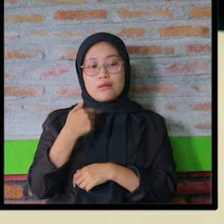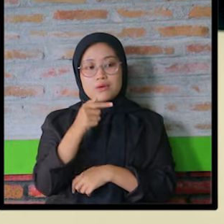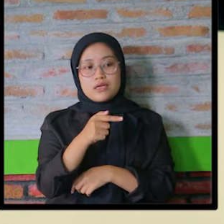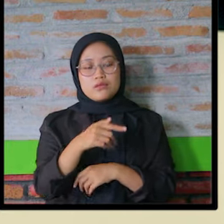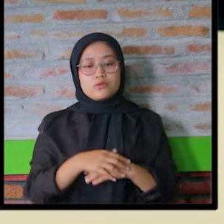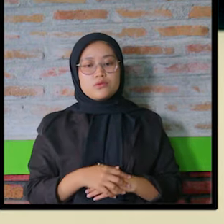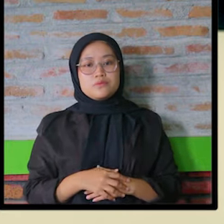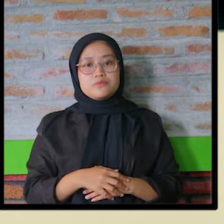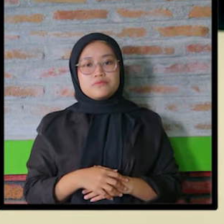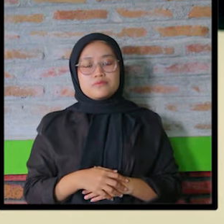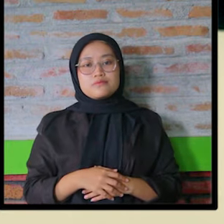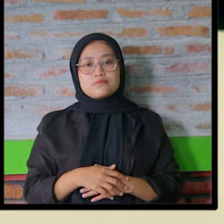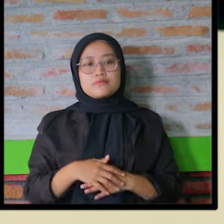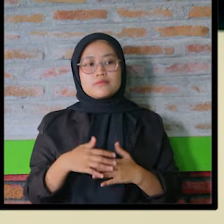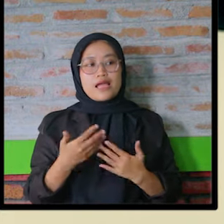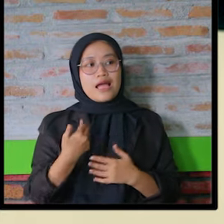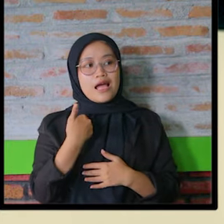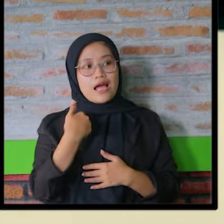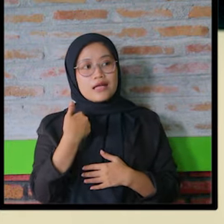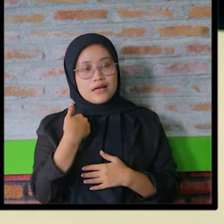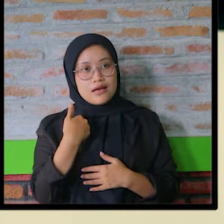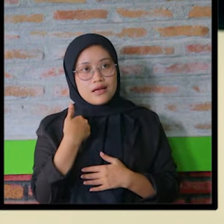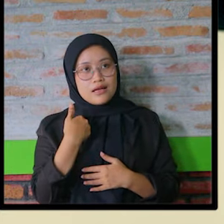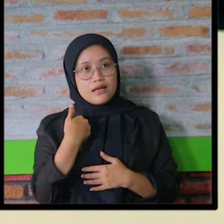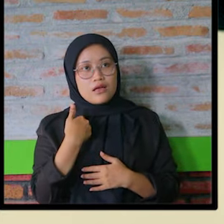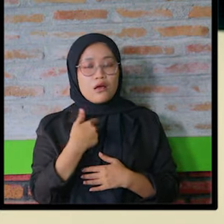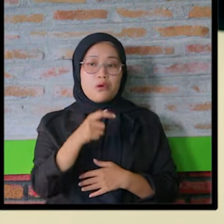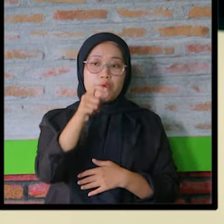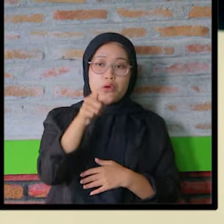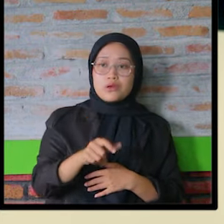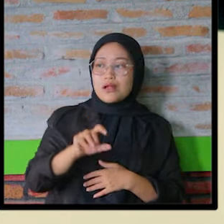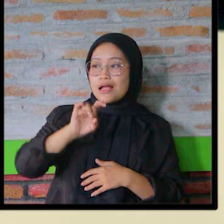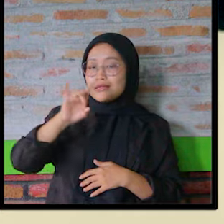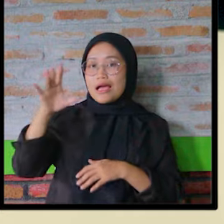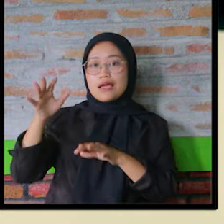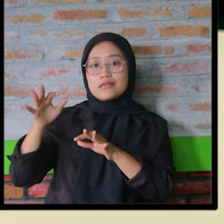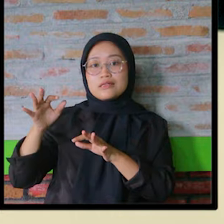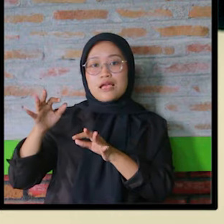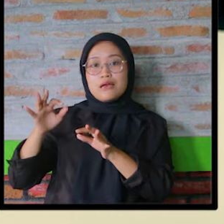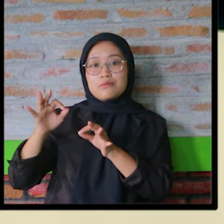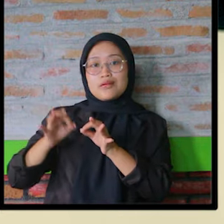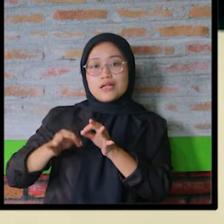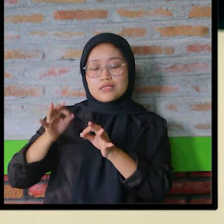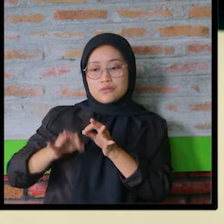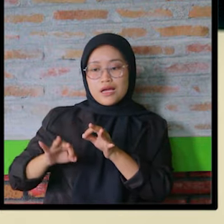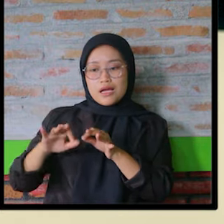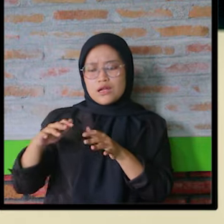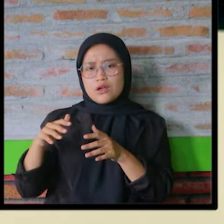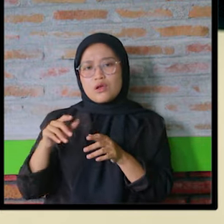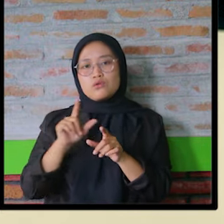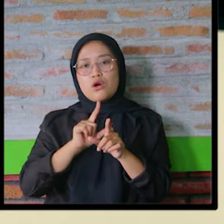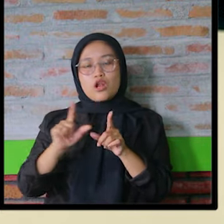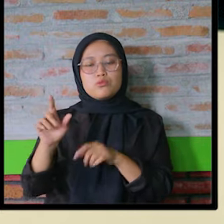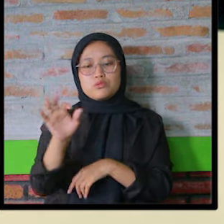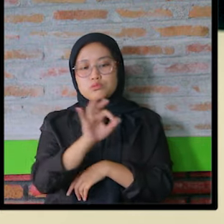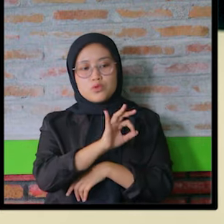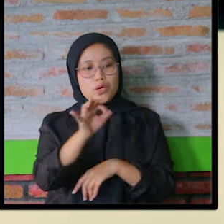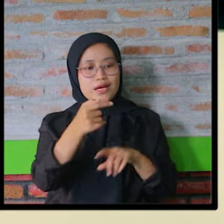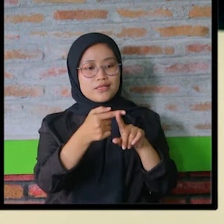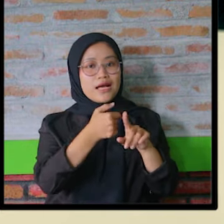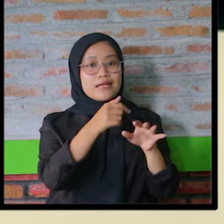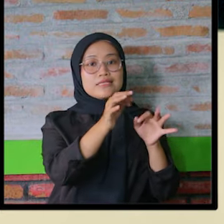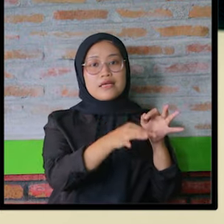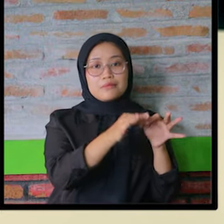namanya ada bahasa orang lain yang menterjemahkan meskipun bukan dari jbi gitu ya tetapi